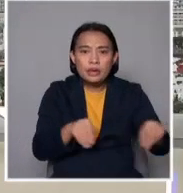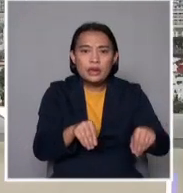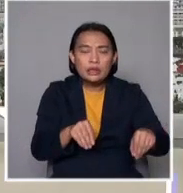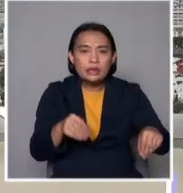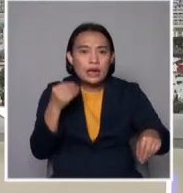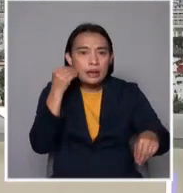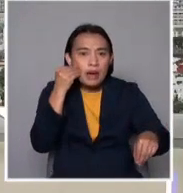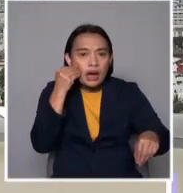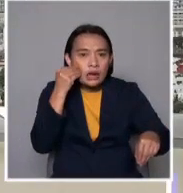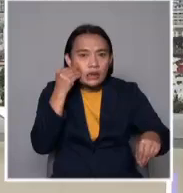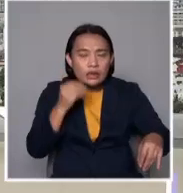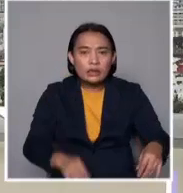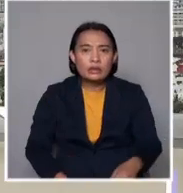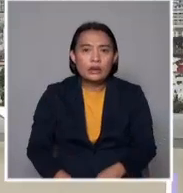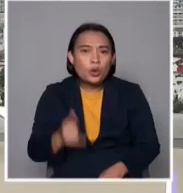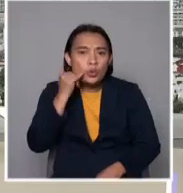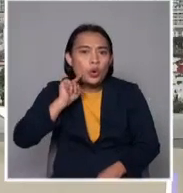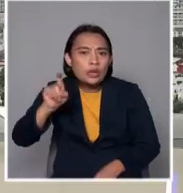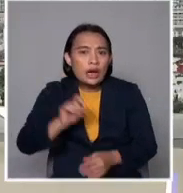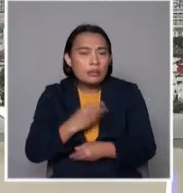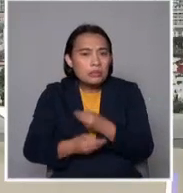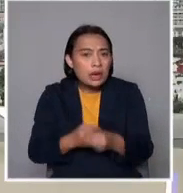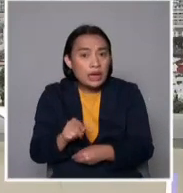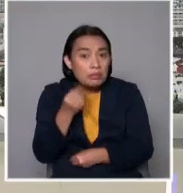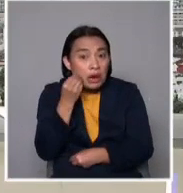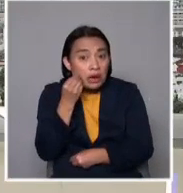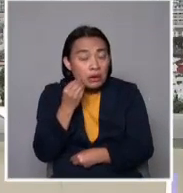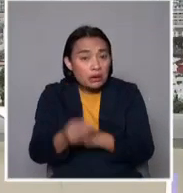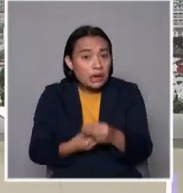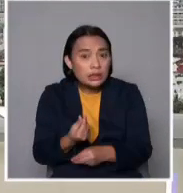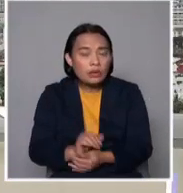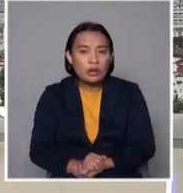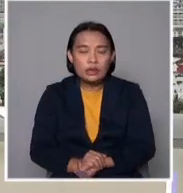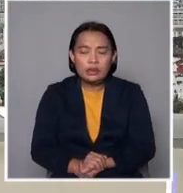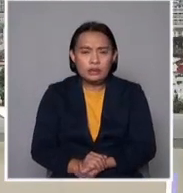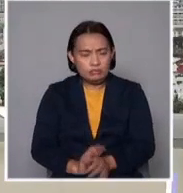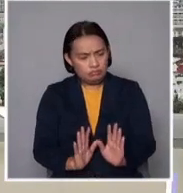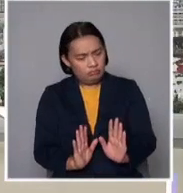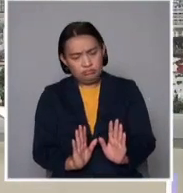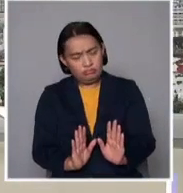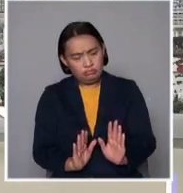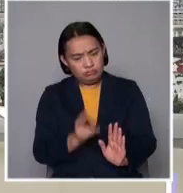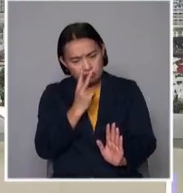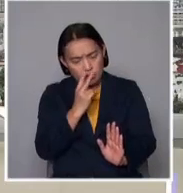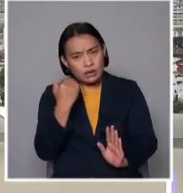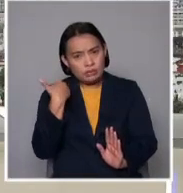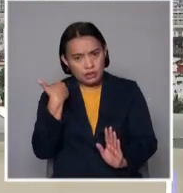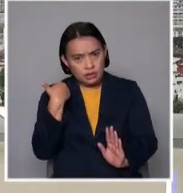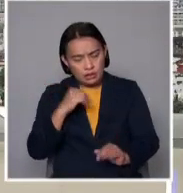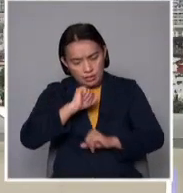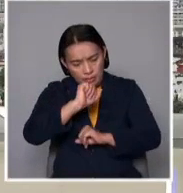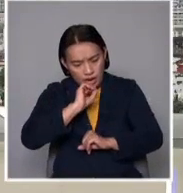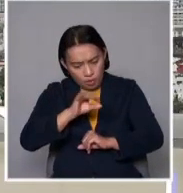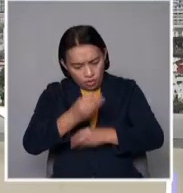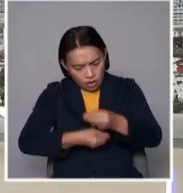านหรอง ง จะขายราคาเท่าไหร ่ เจ้าตัวบอกไม่นะเขาบอกไม่อะไรล่ะก็หน้าบ้านเนี่ยมีป้ายติดไว ้ เพื่อนบ้านใจ